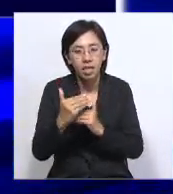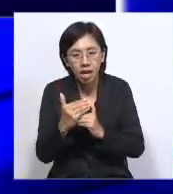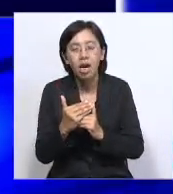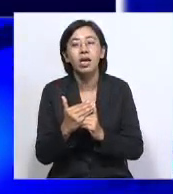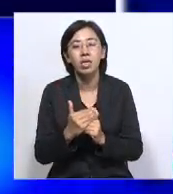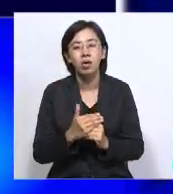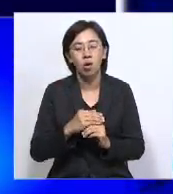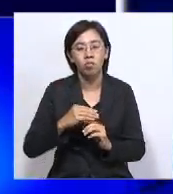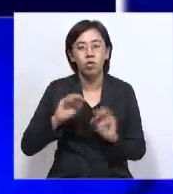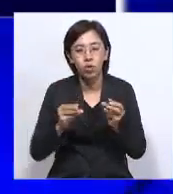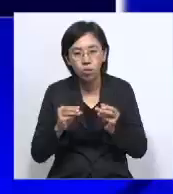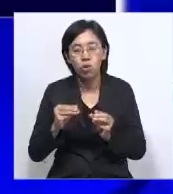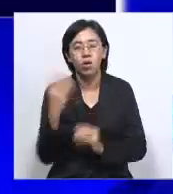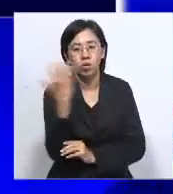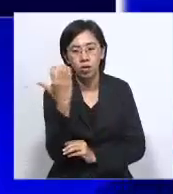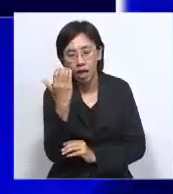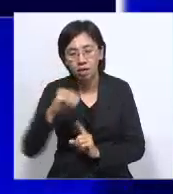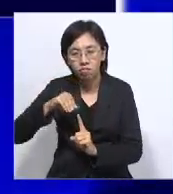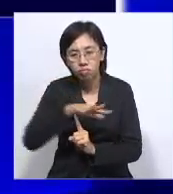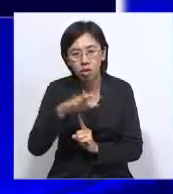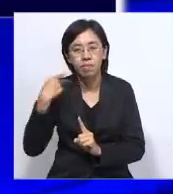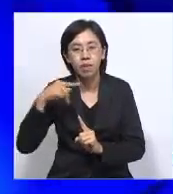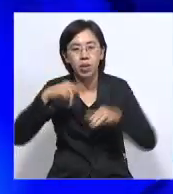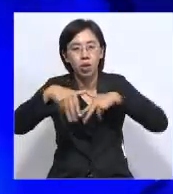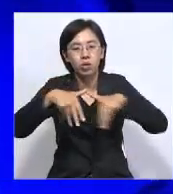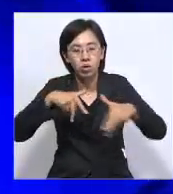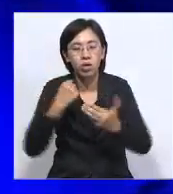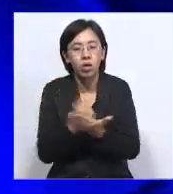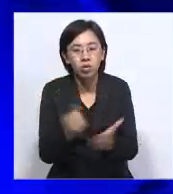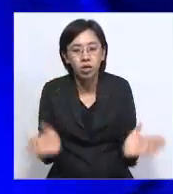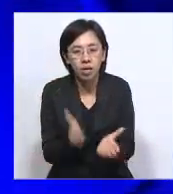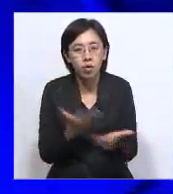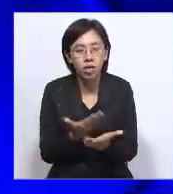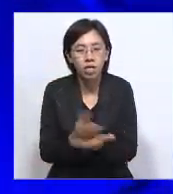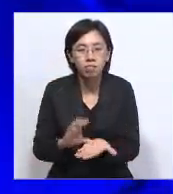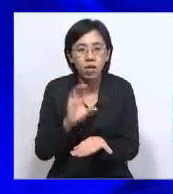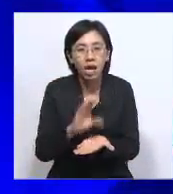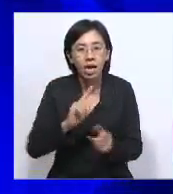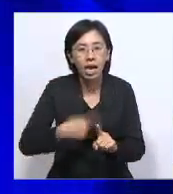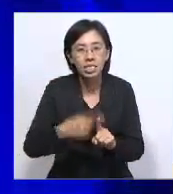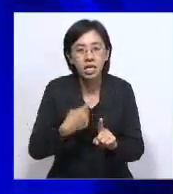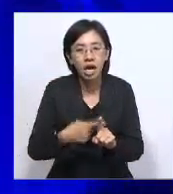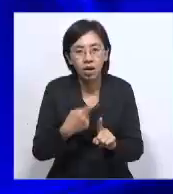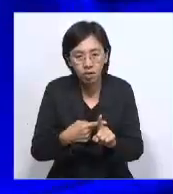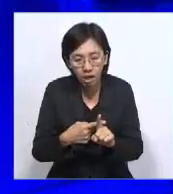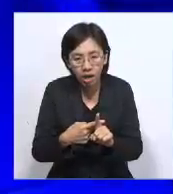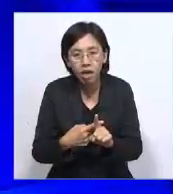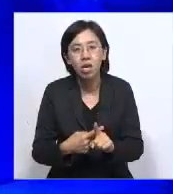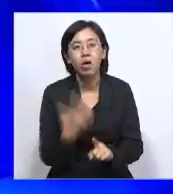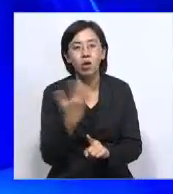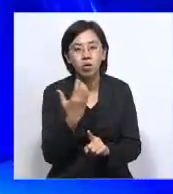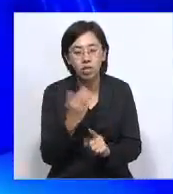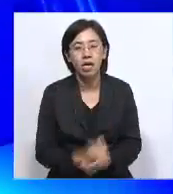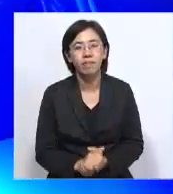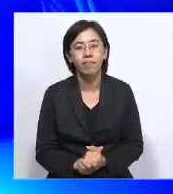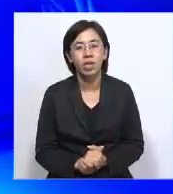การโทรทัศน์และกิจการโทรคมนาคมเพื่อประโยชน์สาธารณะสนับสนุนค่าใช้จ่ายในการเช่าใช้โครงข่ายโทรทัศน์ประเ